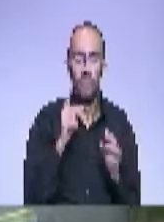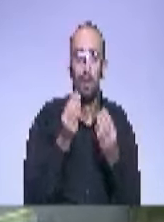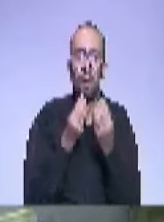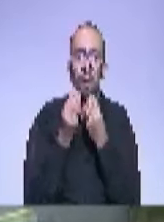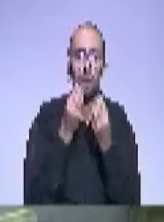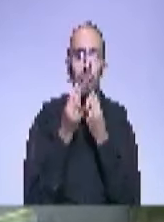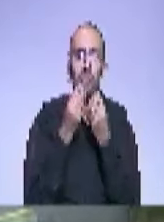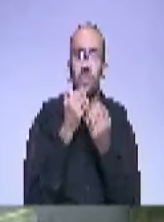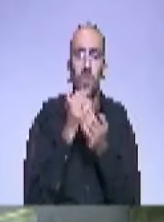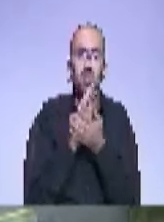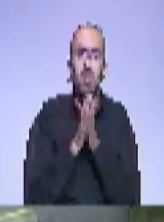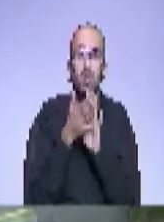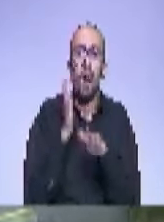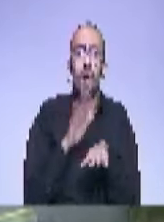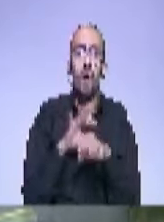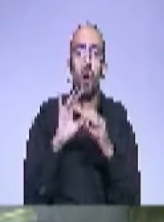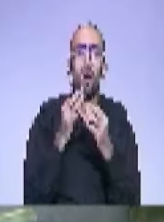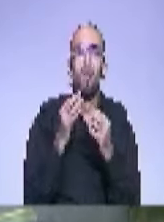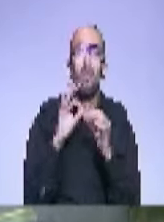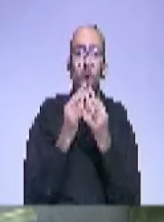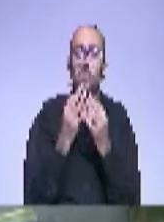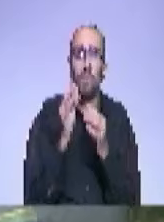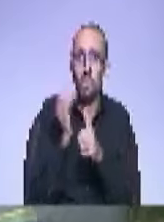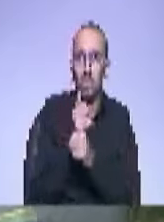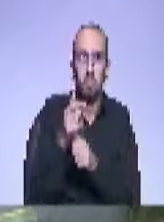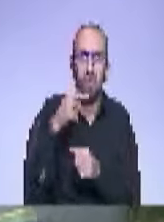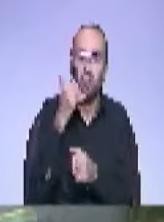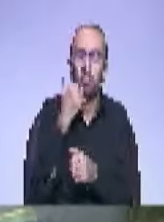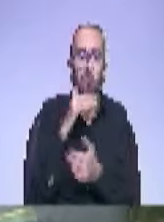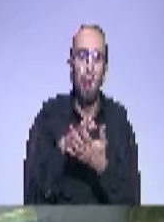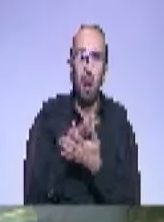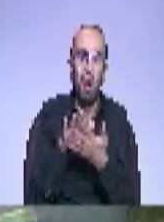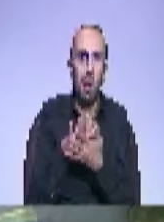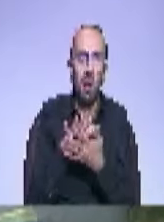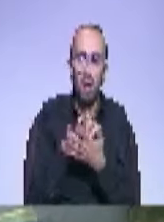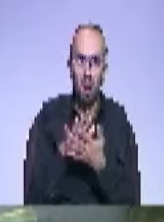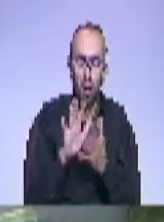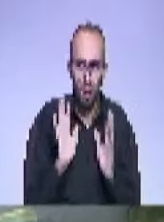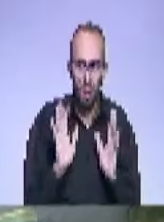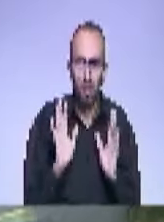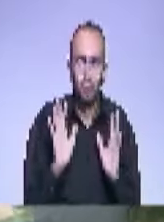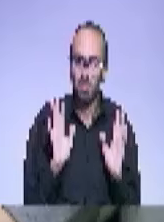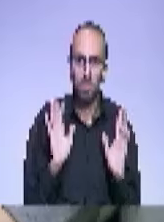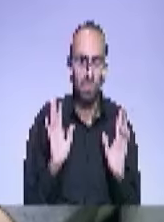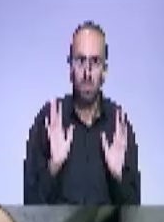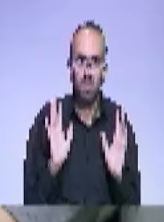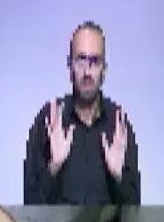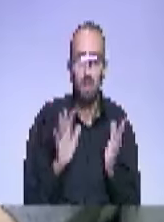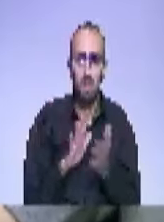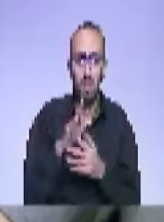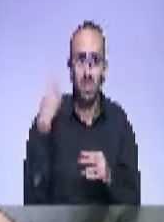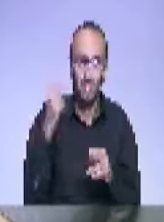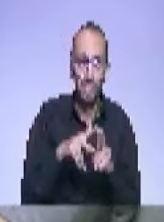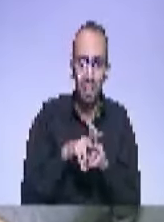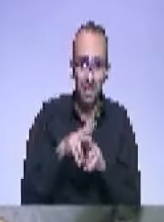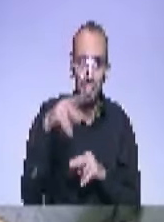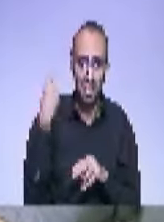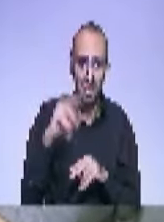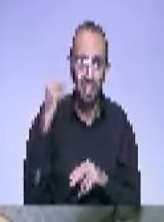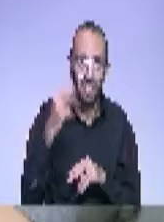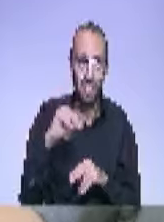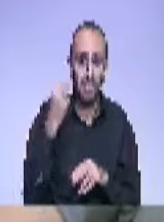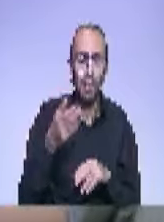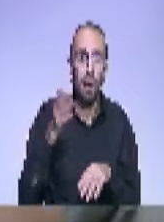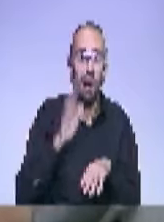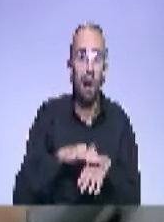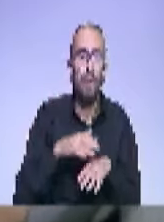ضد جوزها في حاجه، كل الكلام ضد عيلته. واعتقد انه مش بيحميها، انه حتى العنف اللي بيمارسه